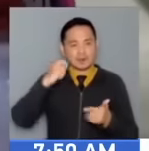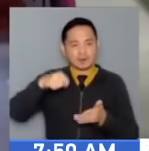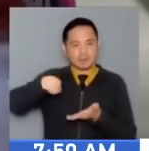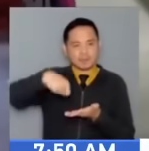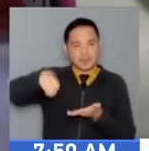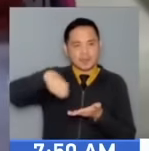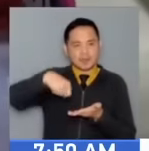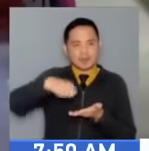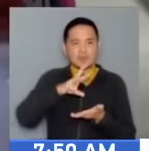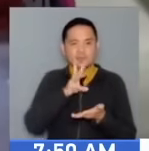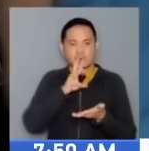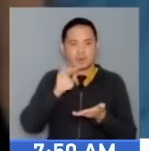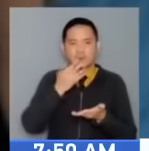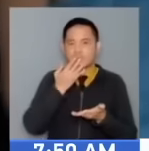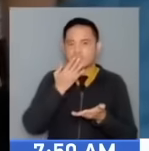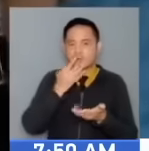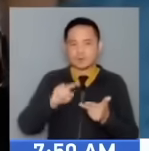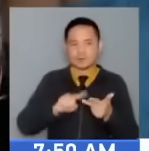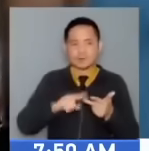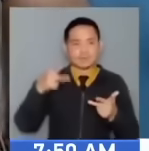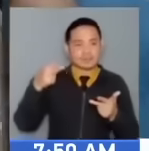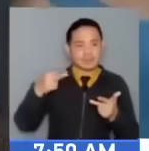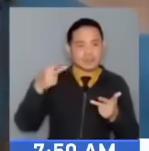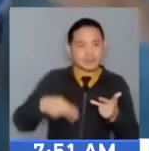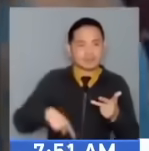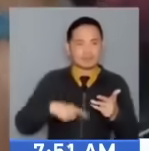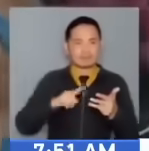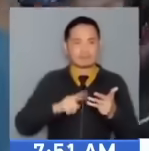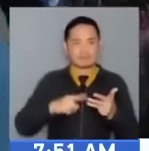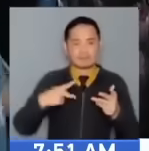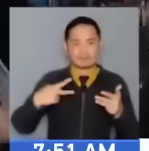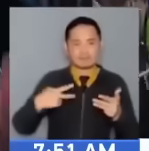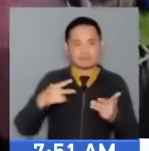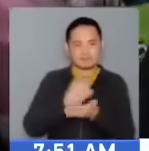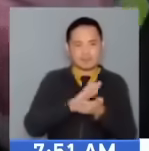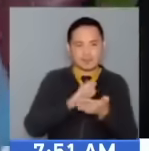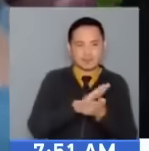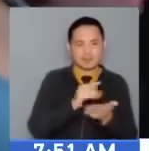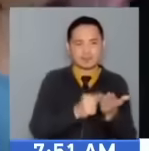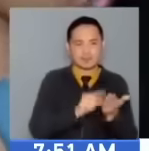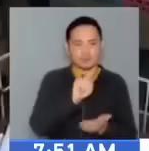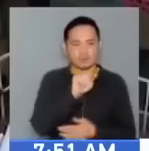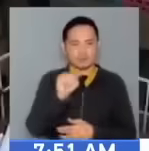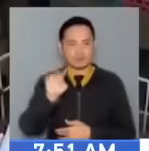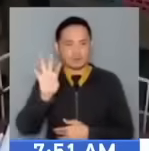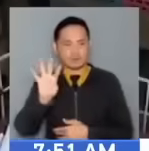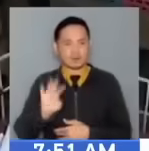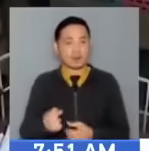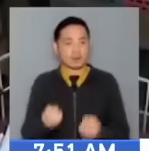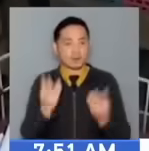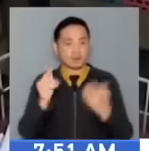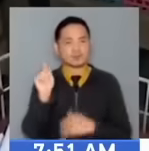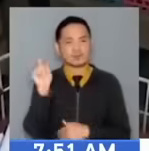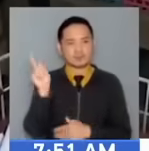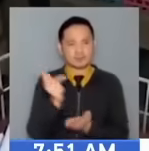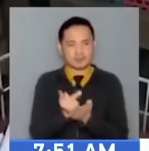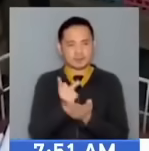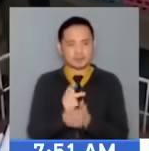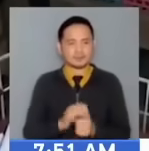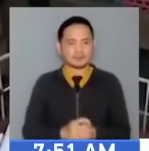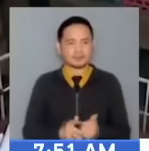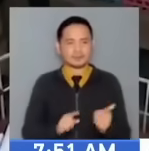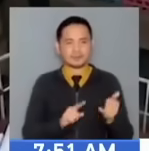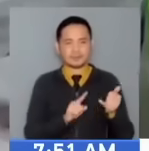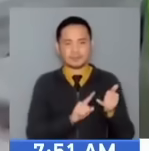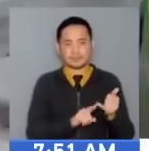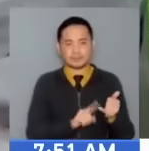ang bentahan ng gunting. Ang papel naman na pang grade 1 to grade 4, 20 pesos ang presyo. 35 pesos naman ang intermediate